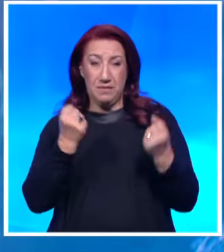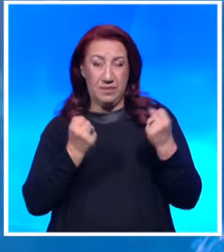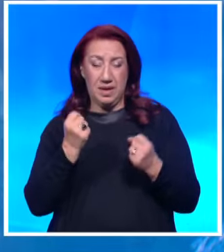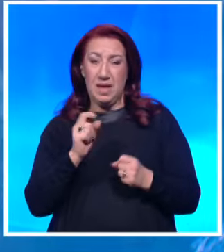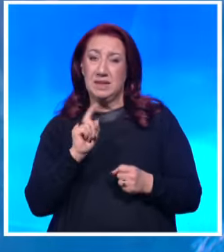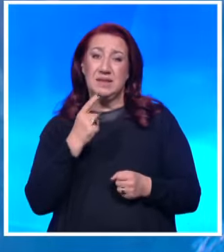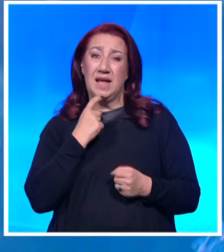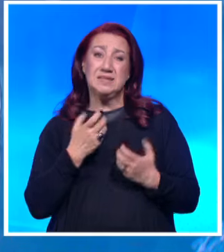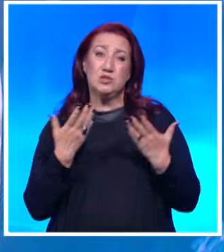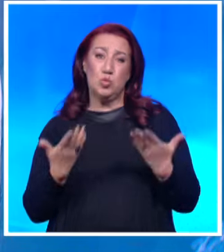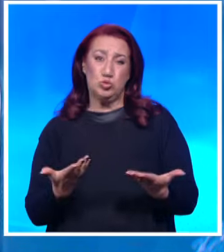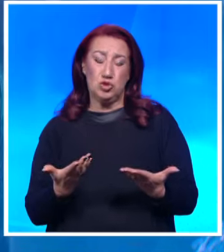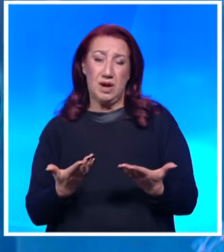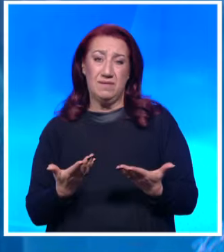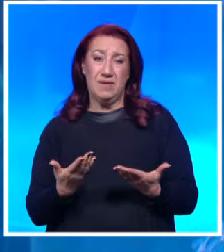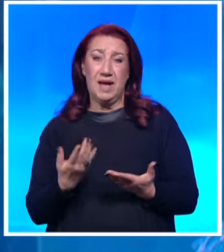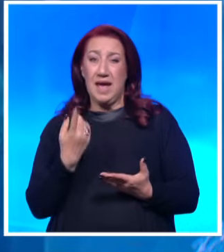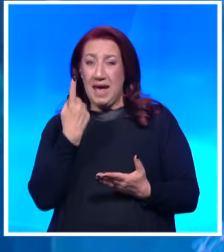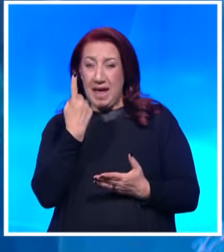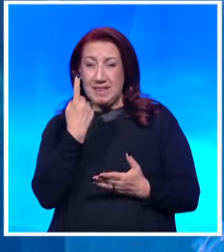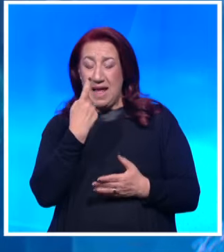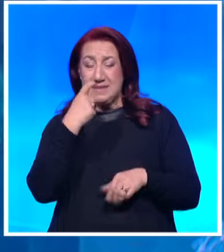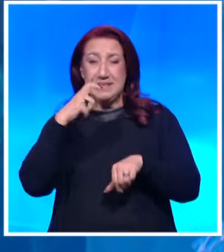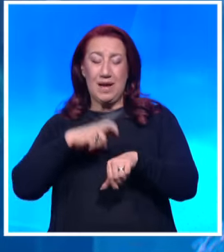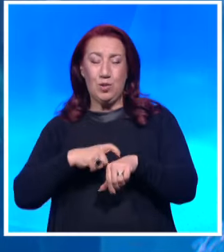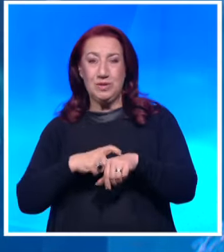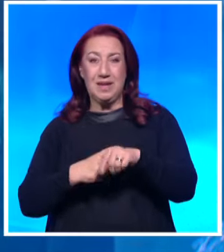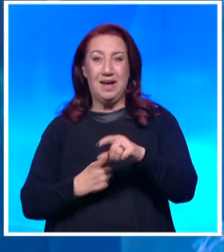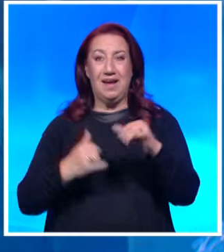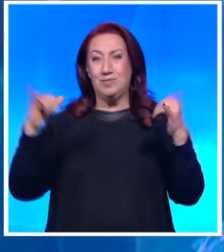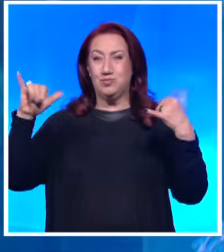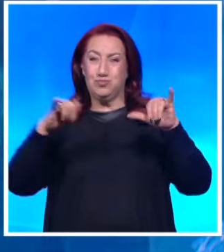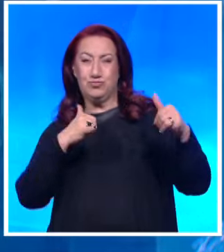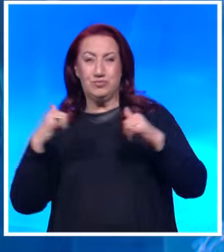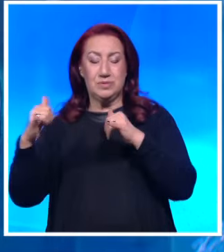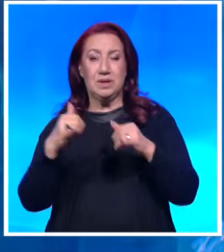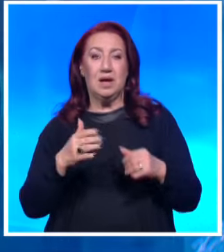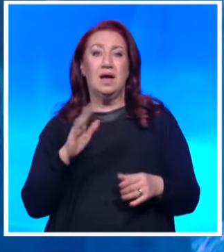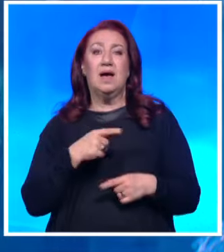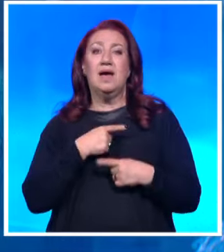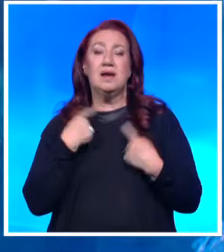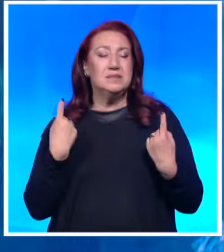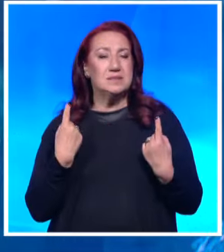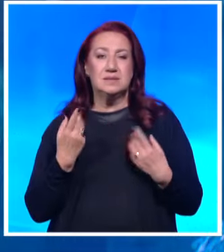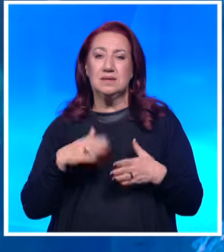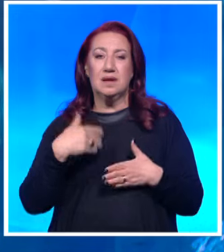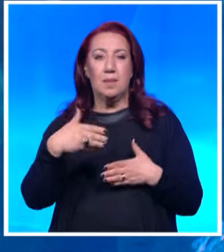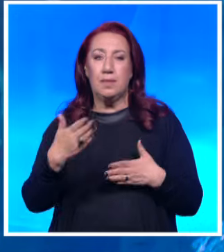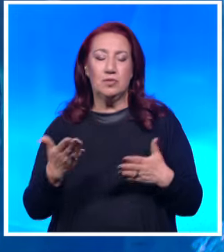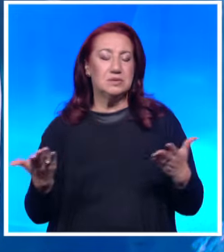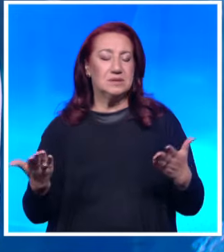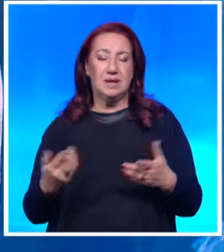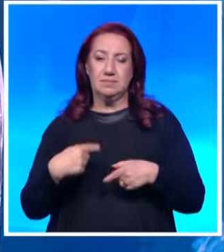за една секунда веселба да поемат рискове, които могат да им костват